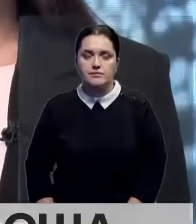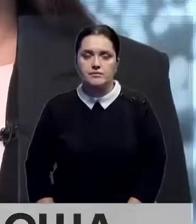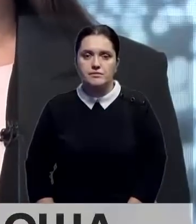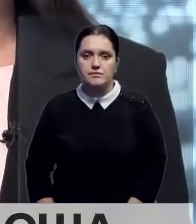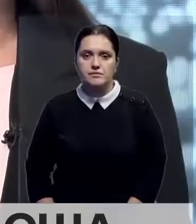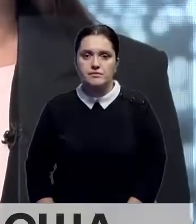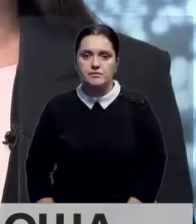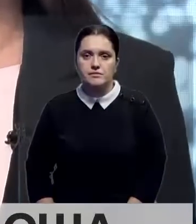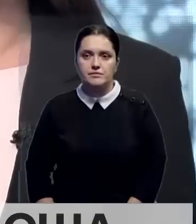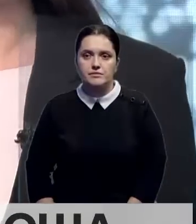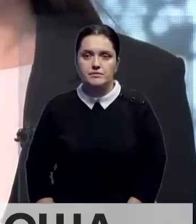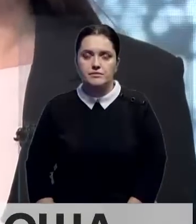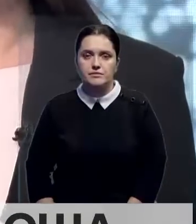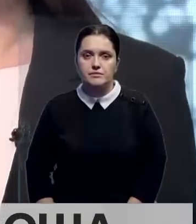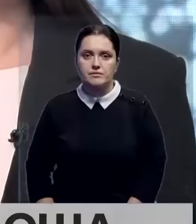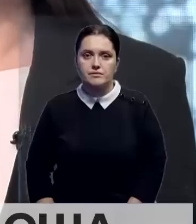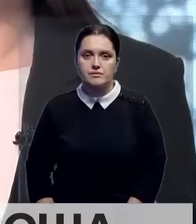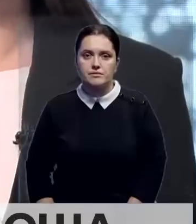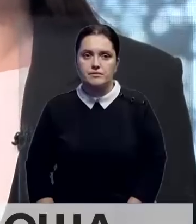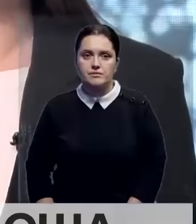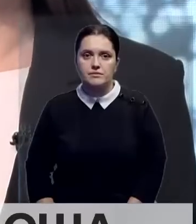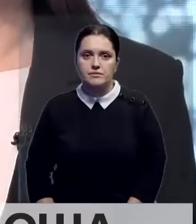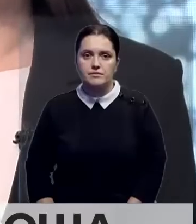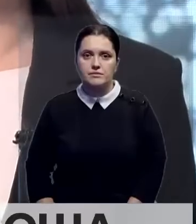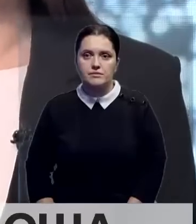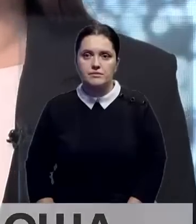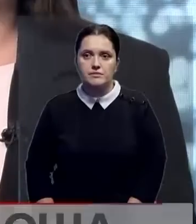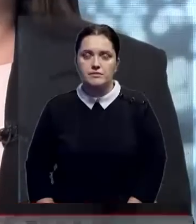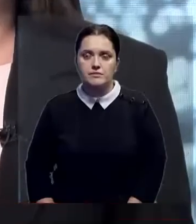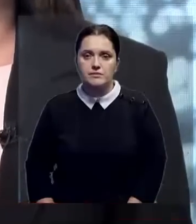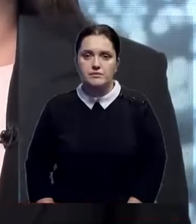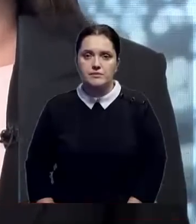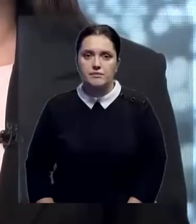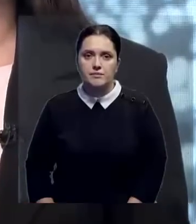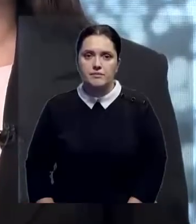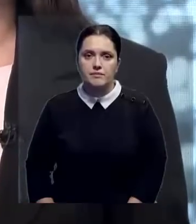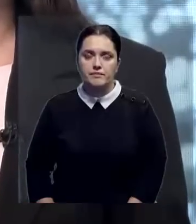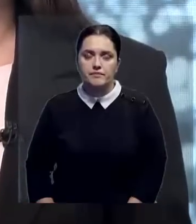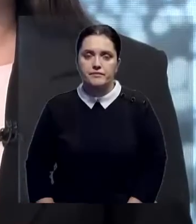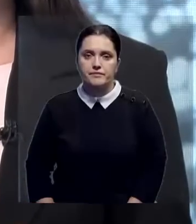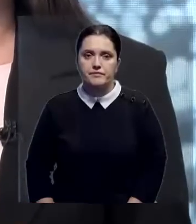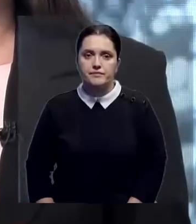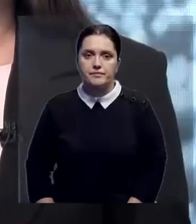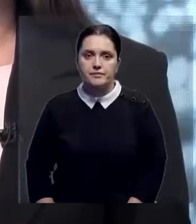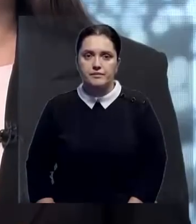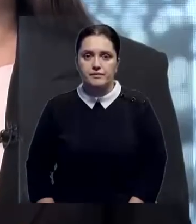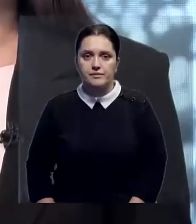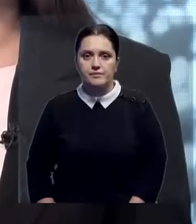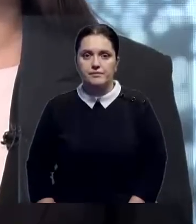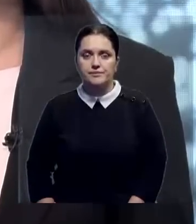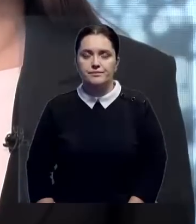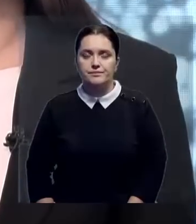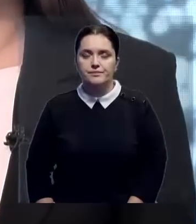Ботагос, у меня на этом все. Спасибо, Зауреш, прям по полочкам все разложила, все теперь стало понятно. Я напомню, о событиях в мире рассказал наш